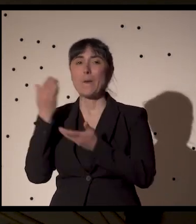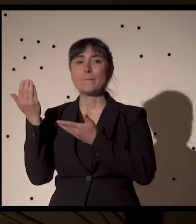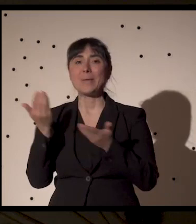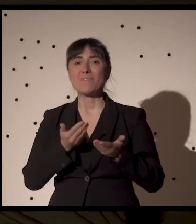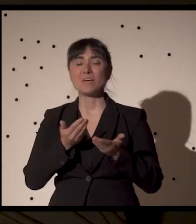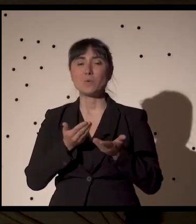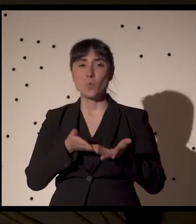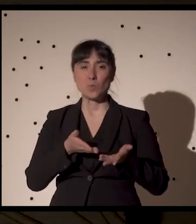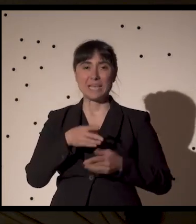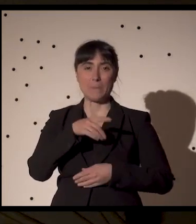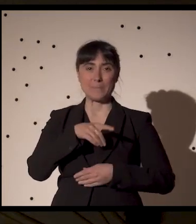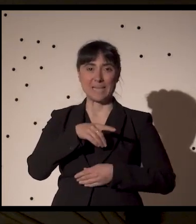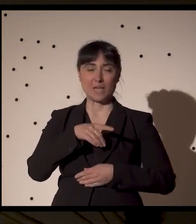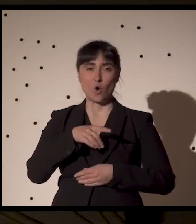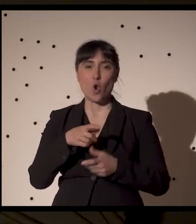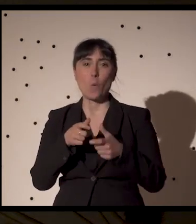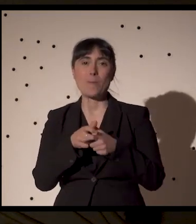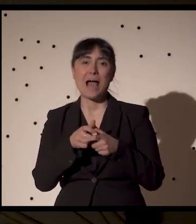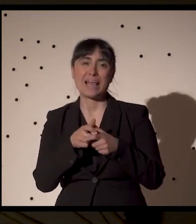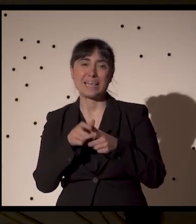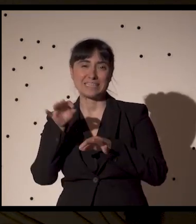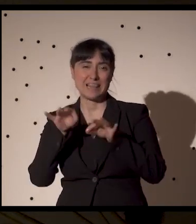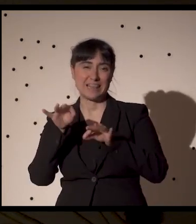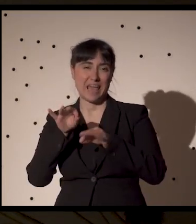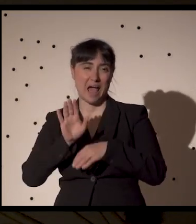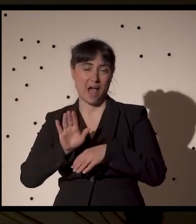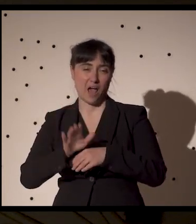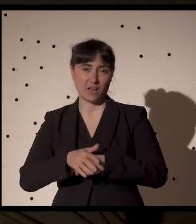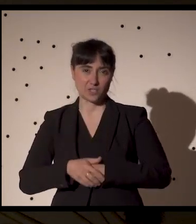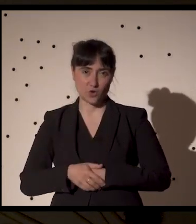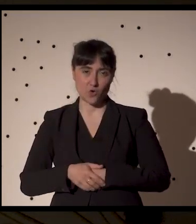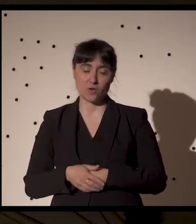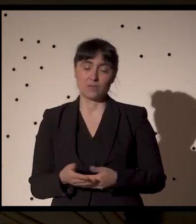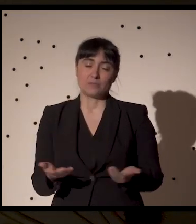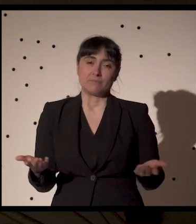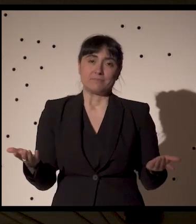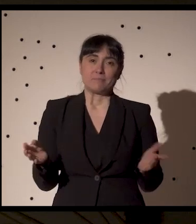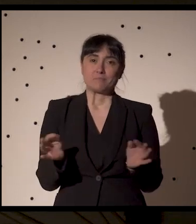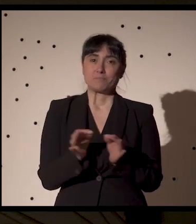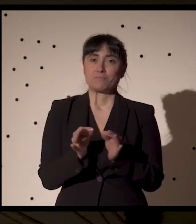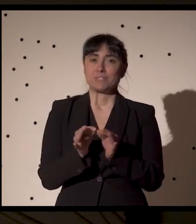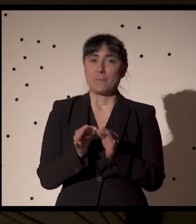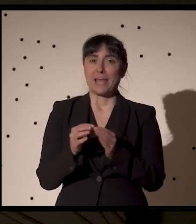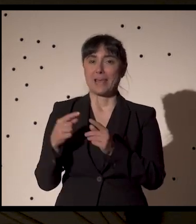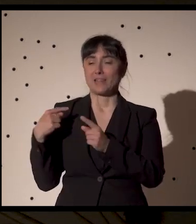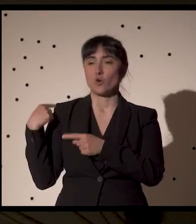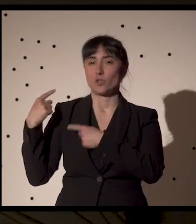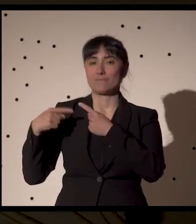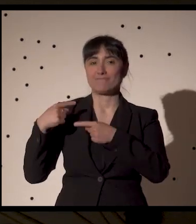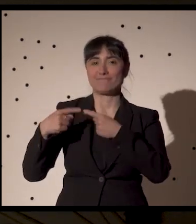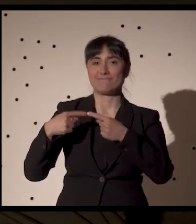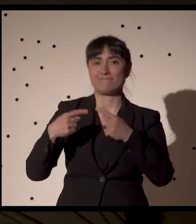un appuntamento tradizionale che ha conosciuto una nuova edizione l'anno scorso